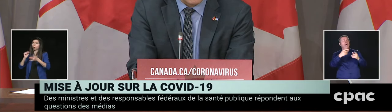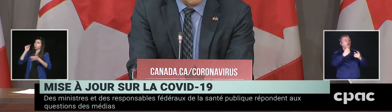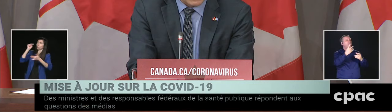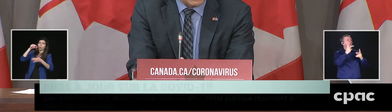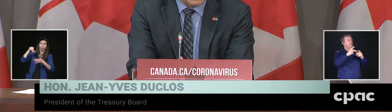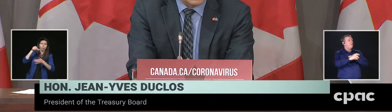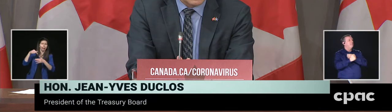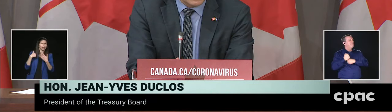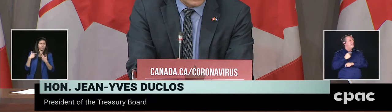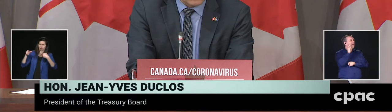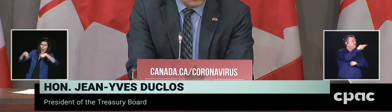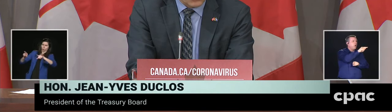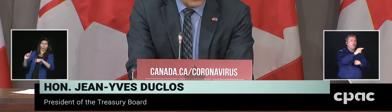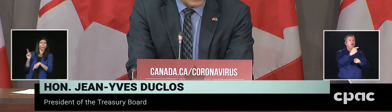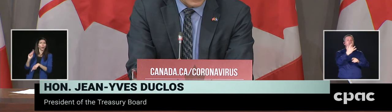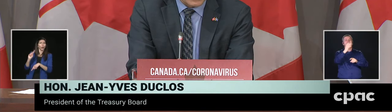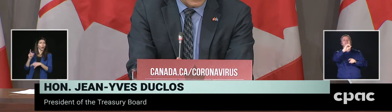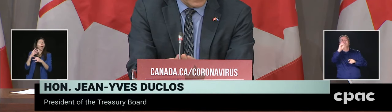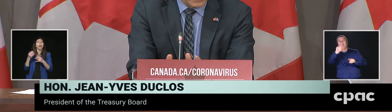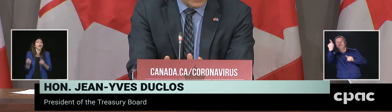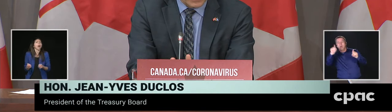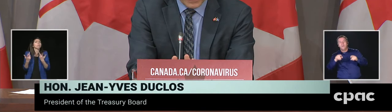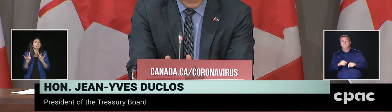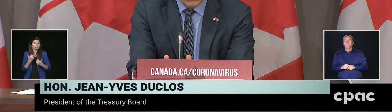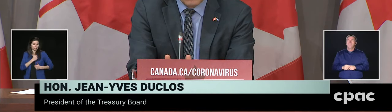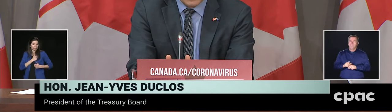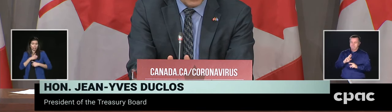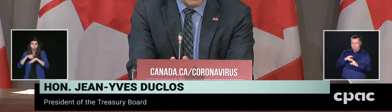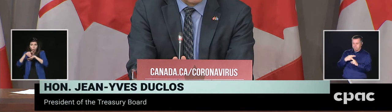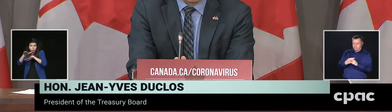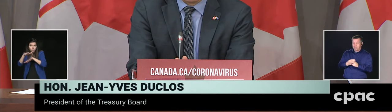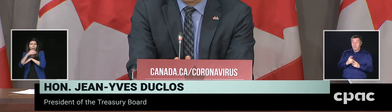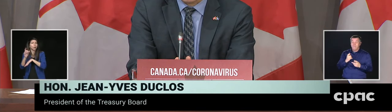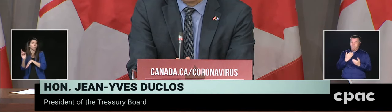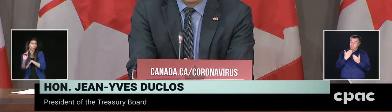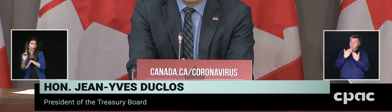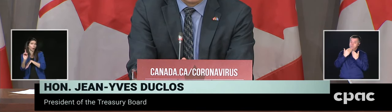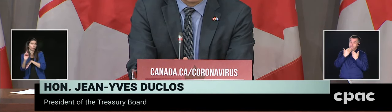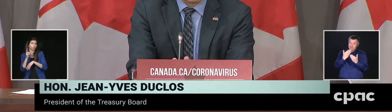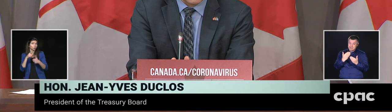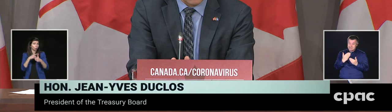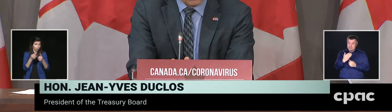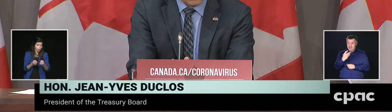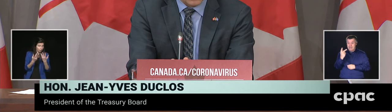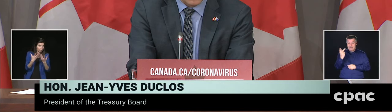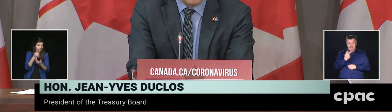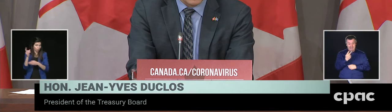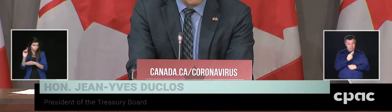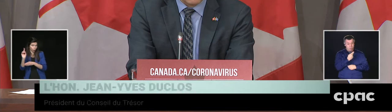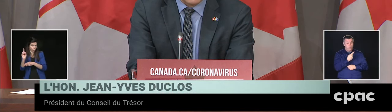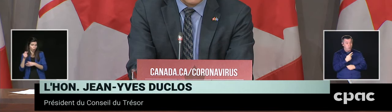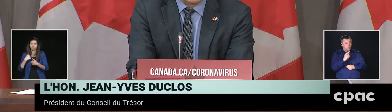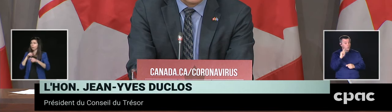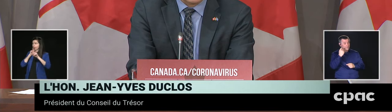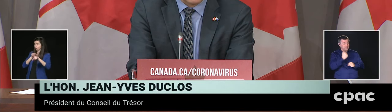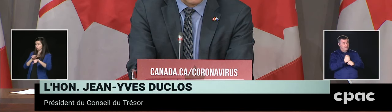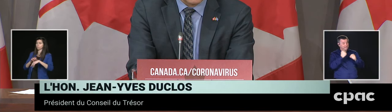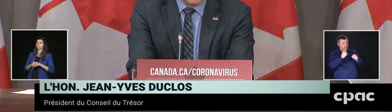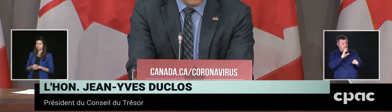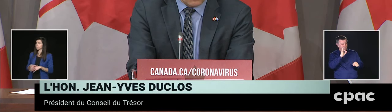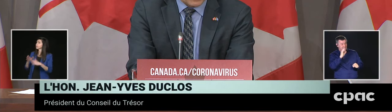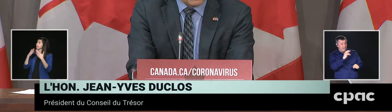commencer par remercier tous ceux et celles dans les deux gouvernements qui ont travaillé très fort en un temps record pour faire en